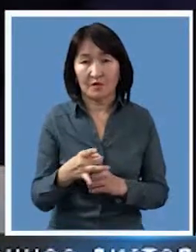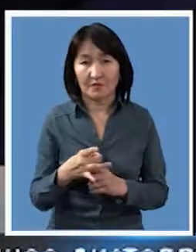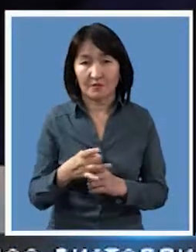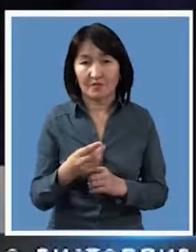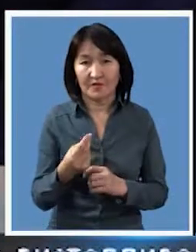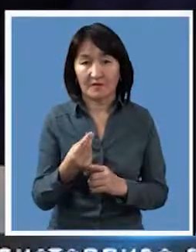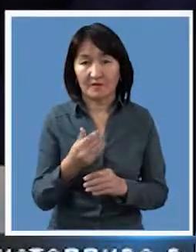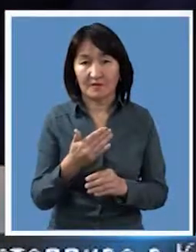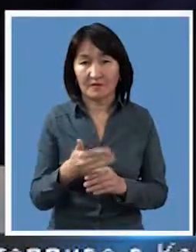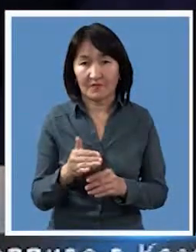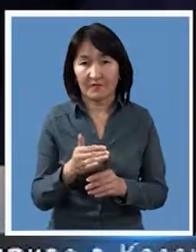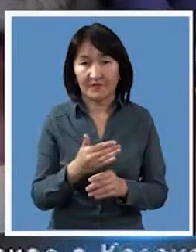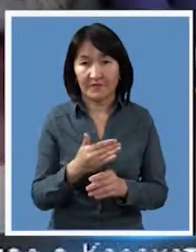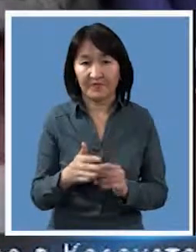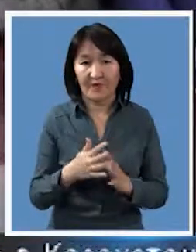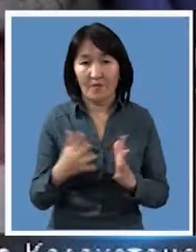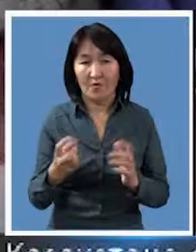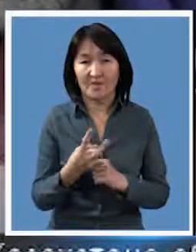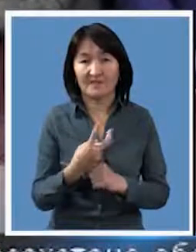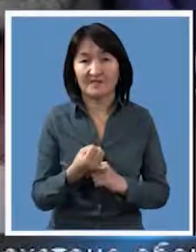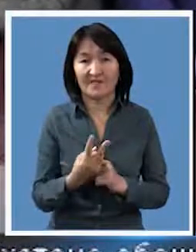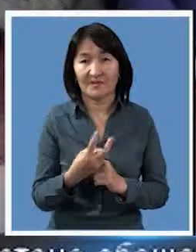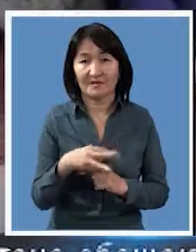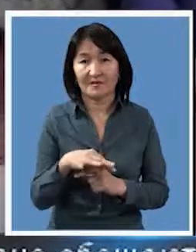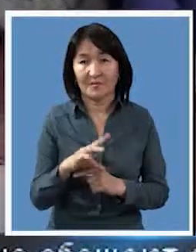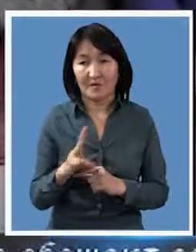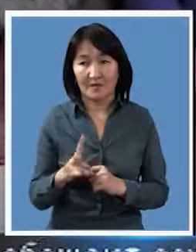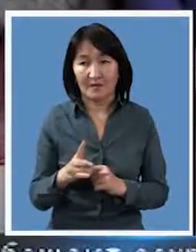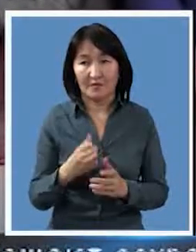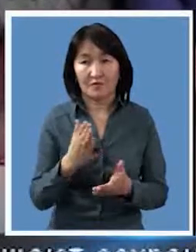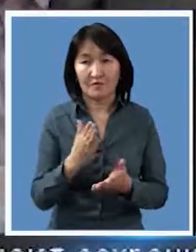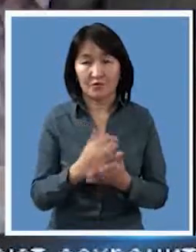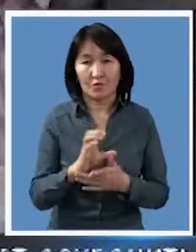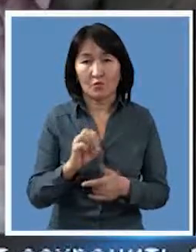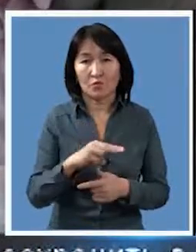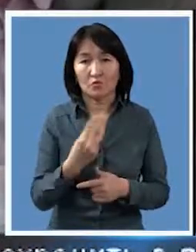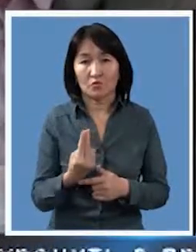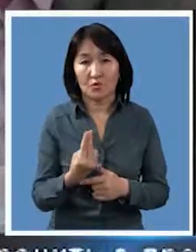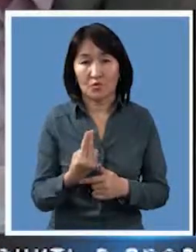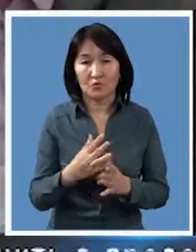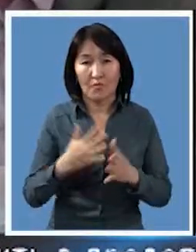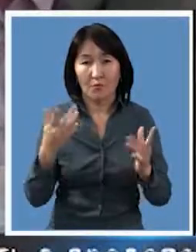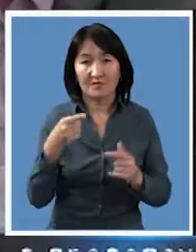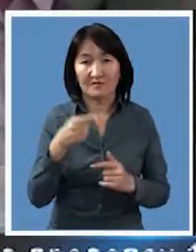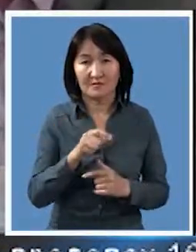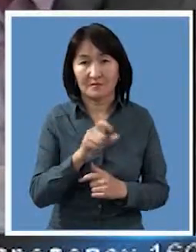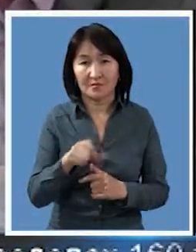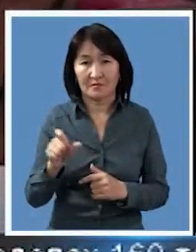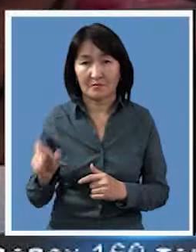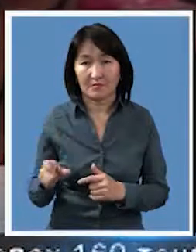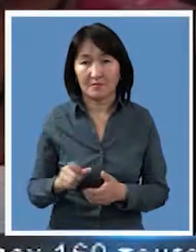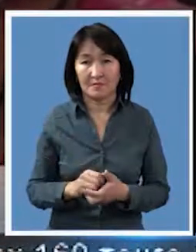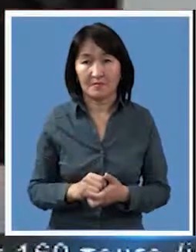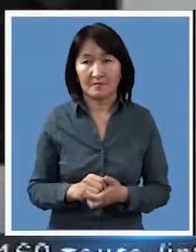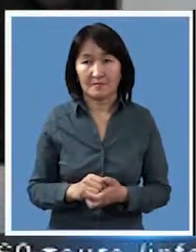бюджета денежные средства в размере более 12 миллионов тенге оказываются социальные услуги более 1000 гражданам.